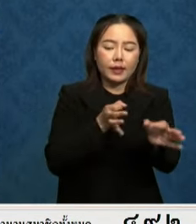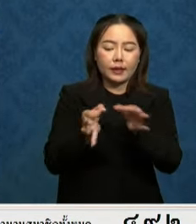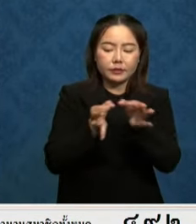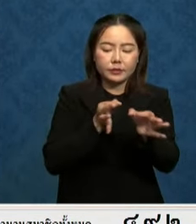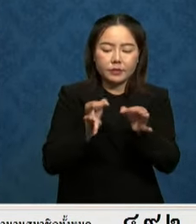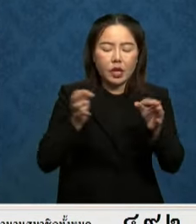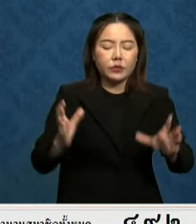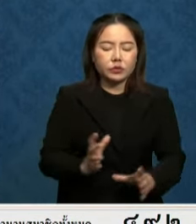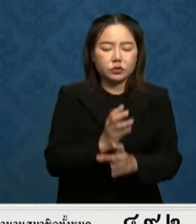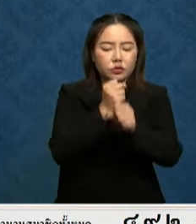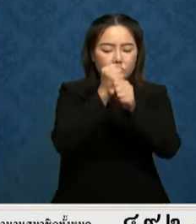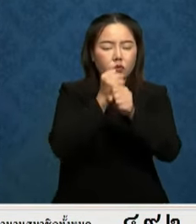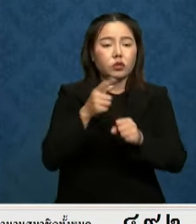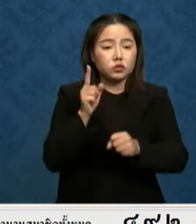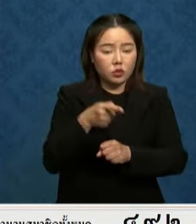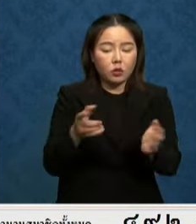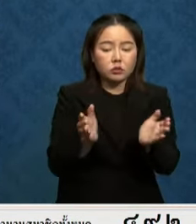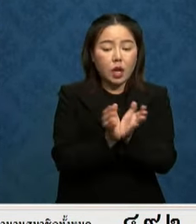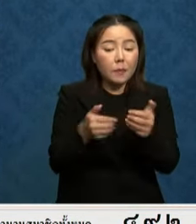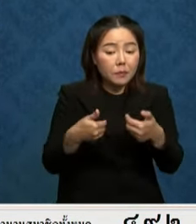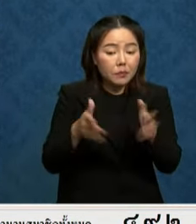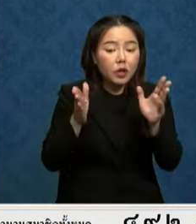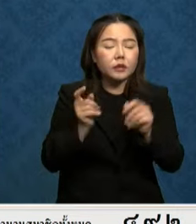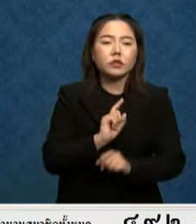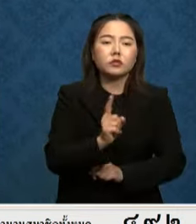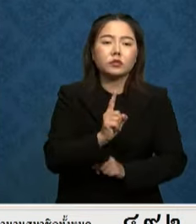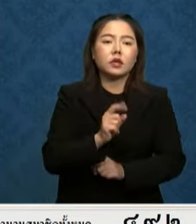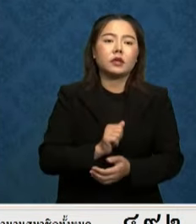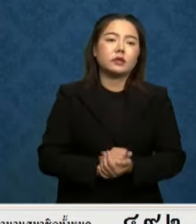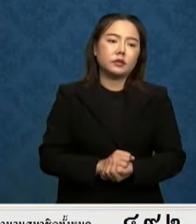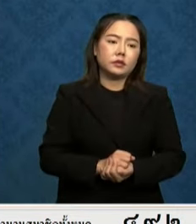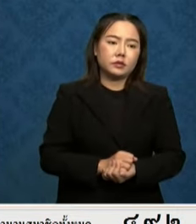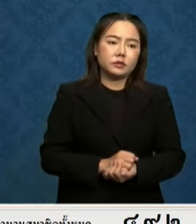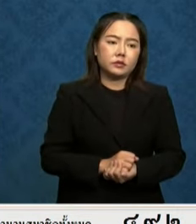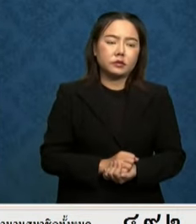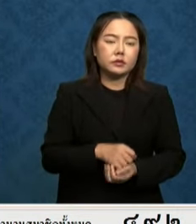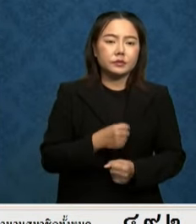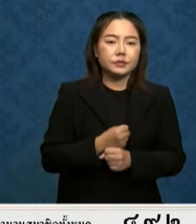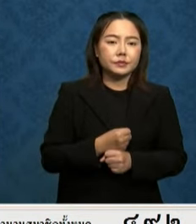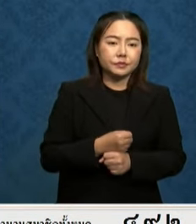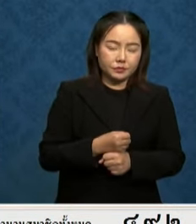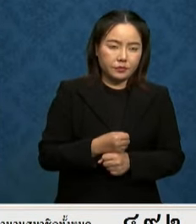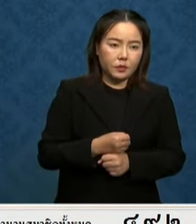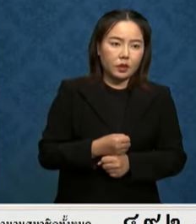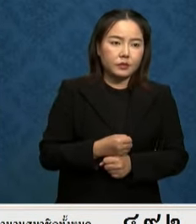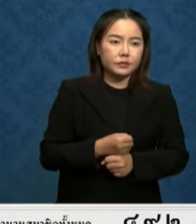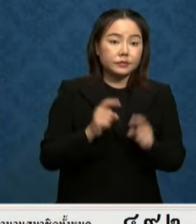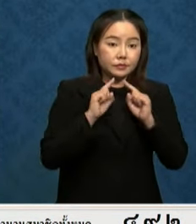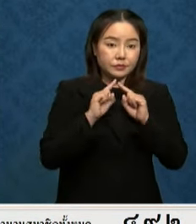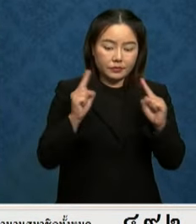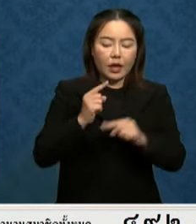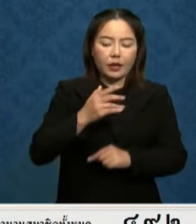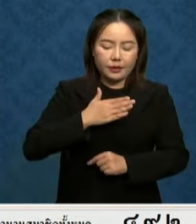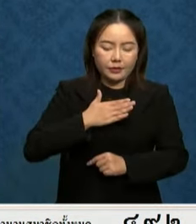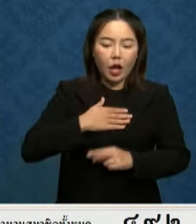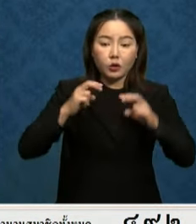มข้อสรุปว่าควรจะใโทษกรรมหอไม่ใโทษกรมของพวตามคามผิดธรมมาจาก 110 และ 12เพียงแต่ศึกษา